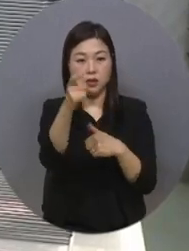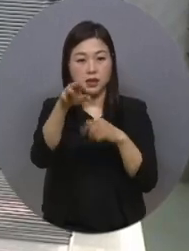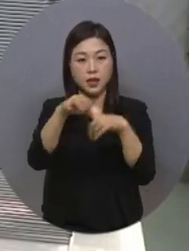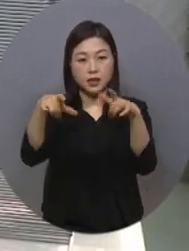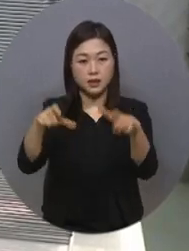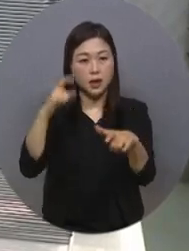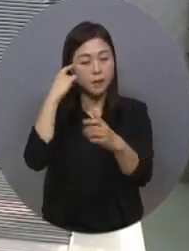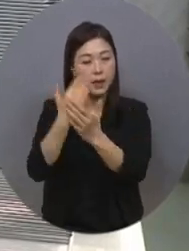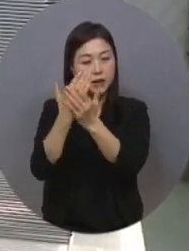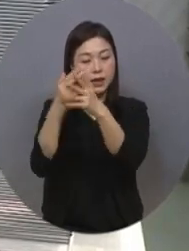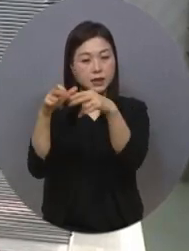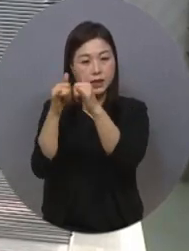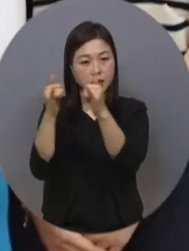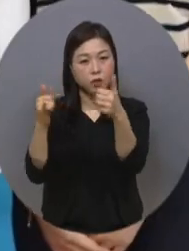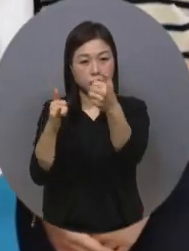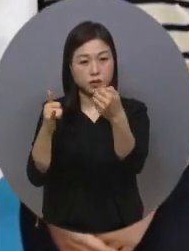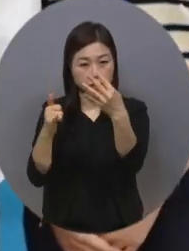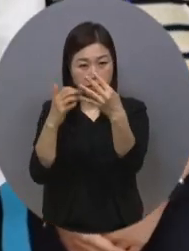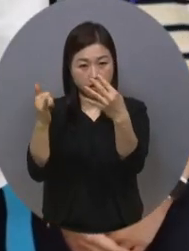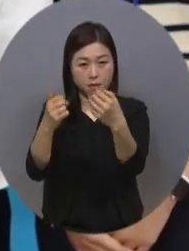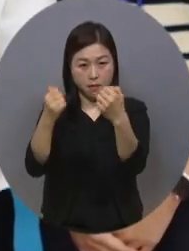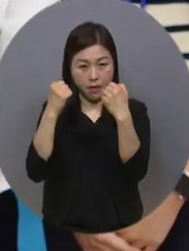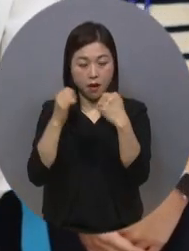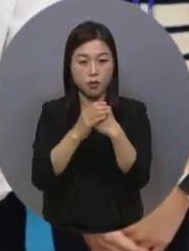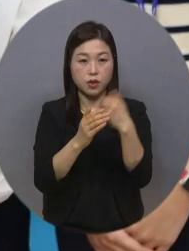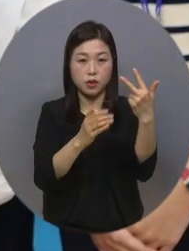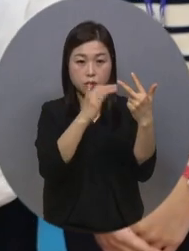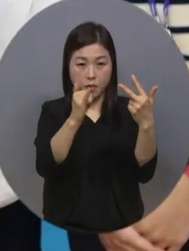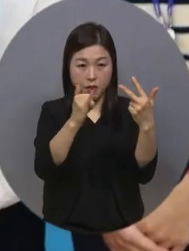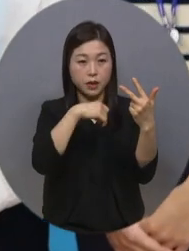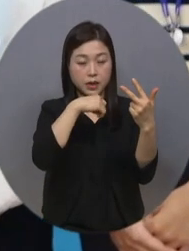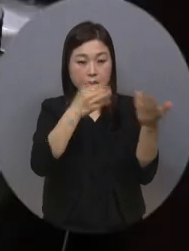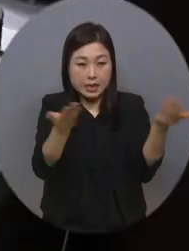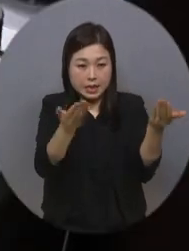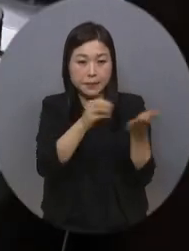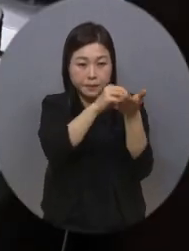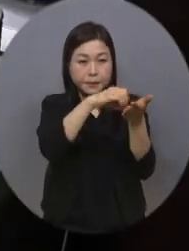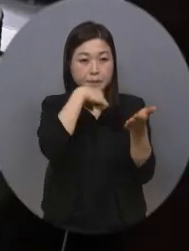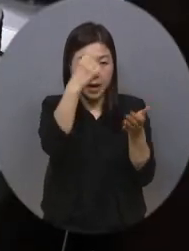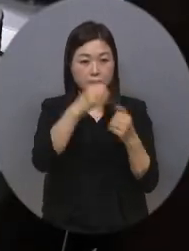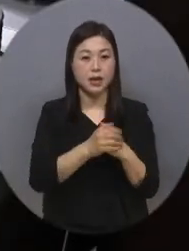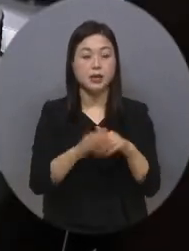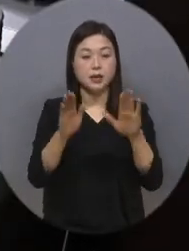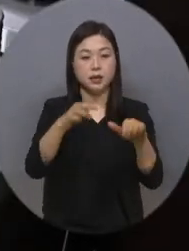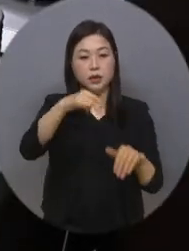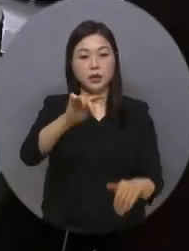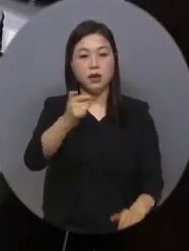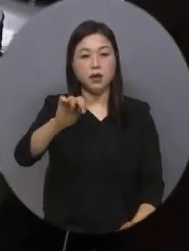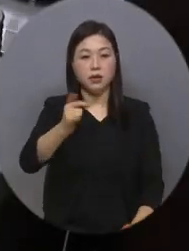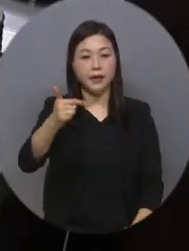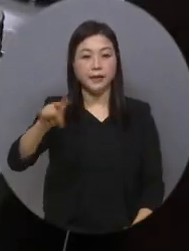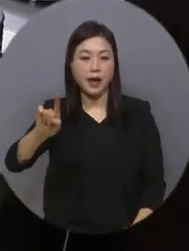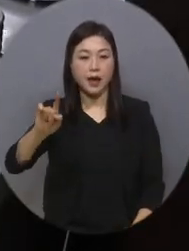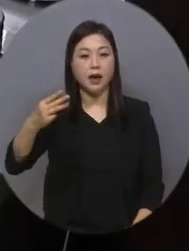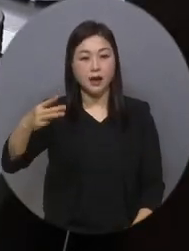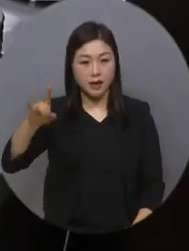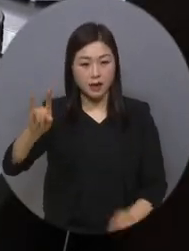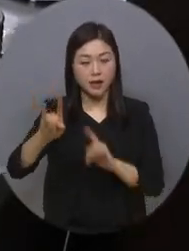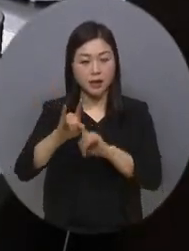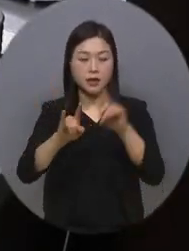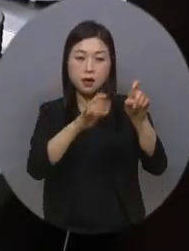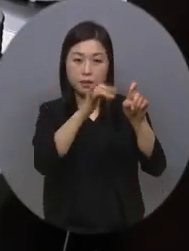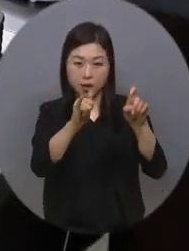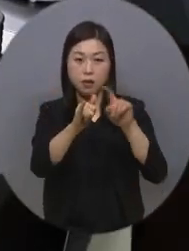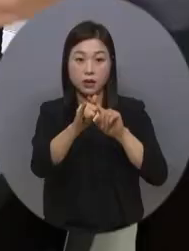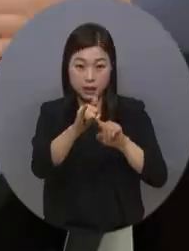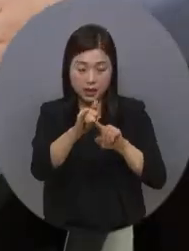발달장애인 54명이 수료하고 7명이 취업하는 성과를 이뤘으며 현재 서산나래는 10명의 근로장애인이 제빵사로